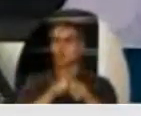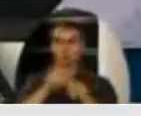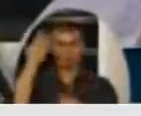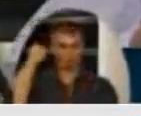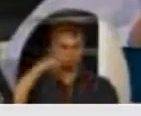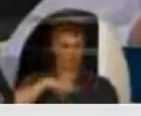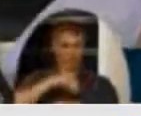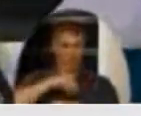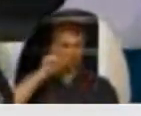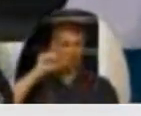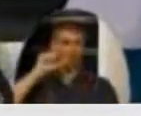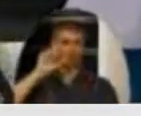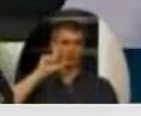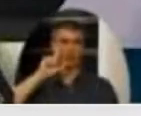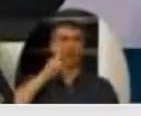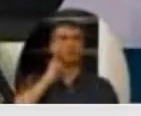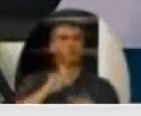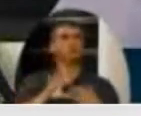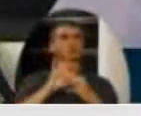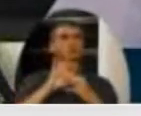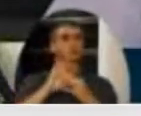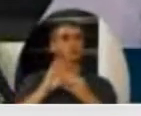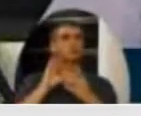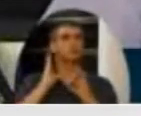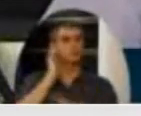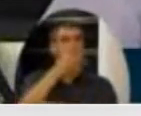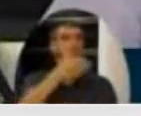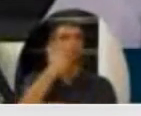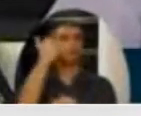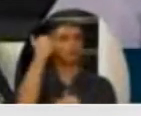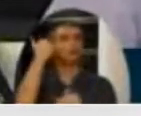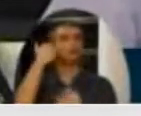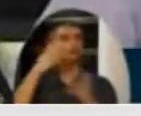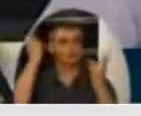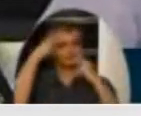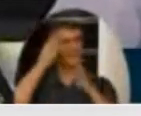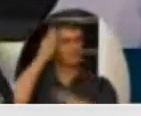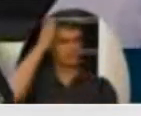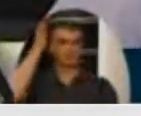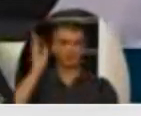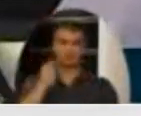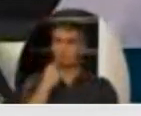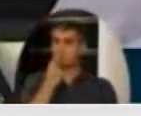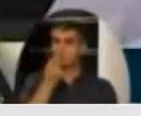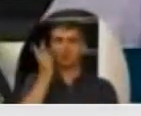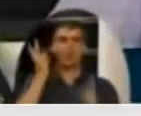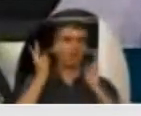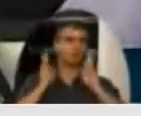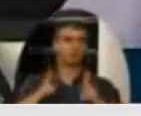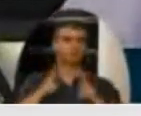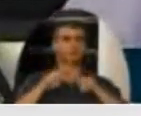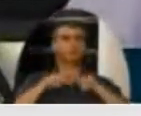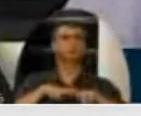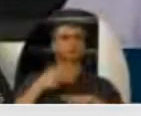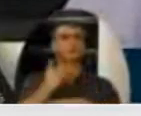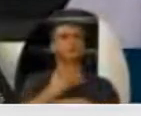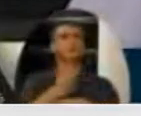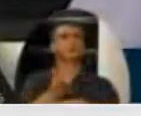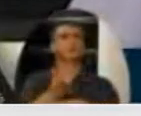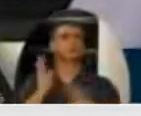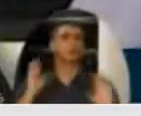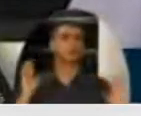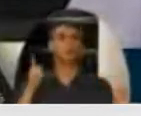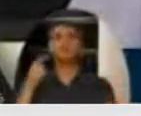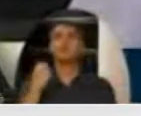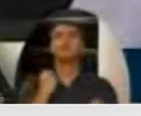באוסלו, אלא שיש בו קשר ישיר גם להסכם עתידי. כלומר, אפשרות, משאירים את הדלת פתוחה.